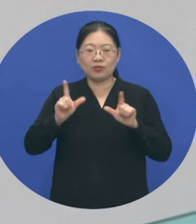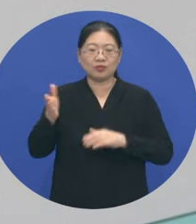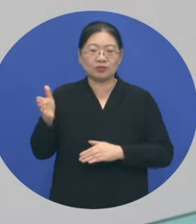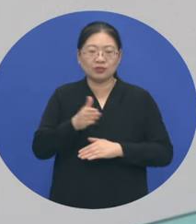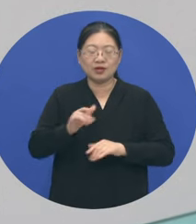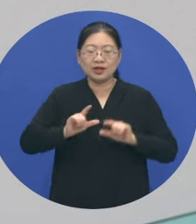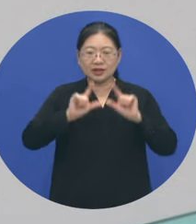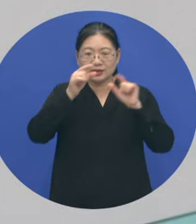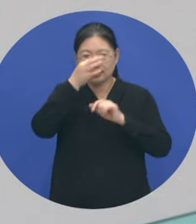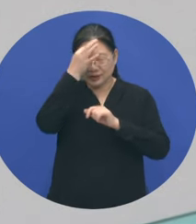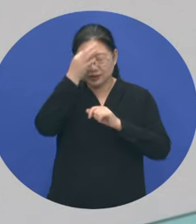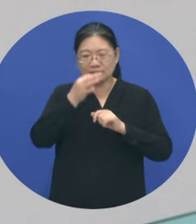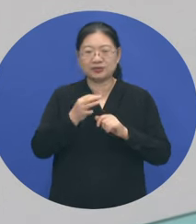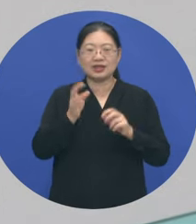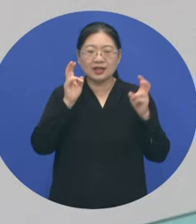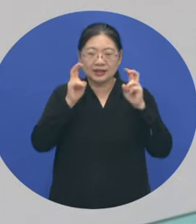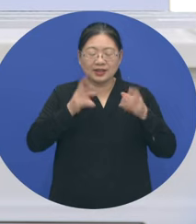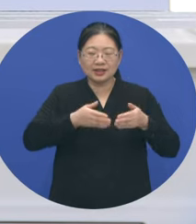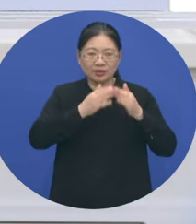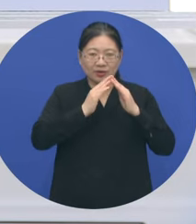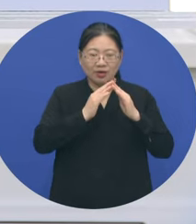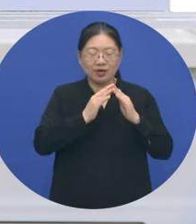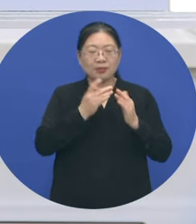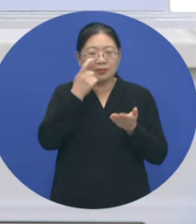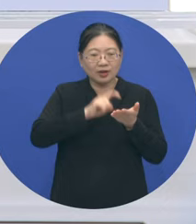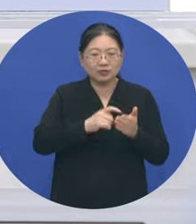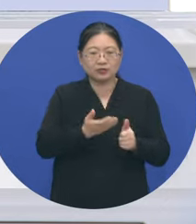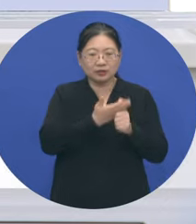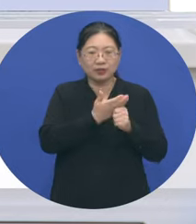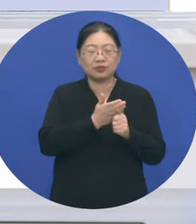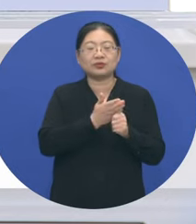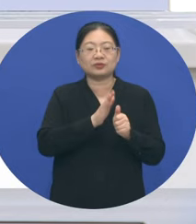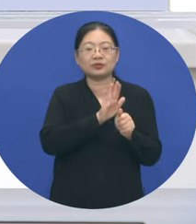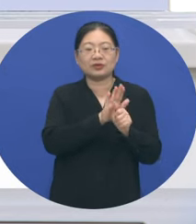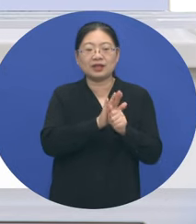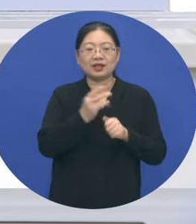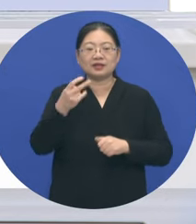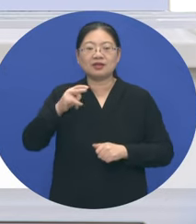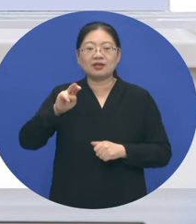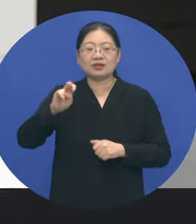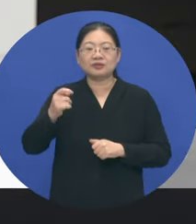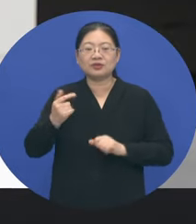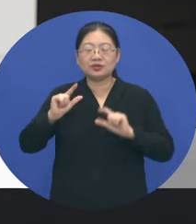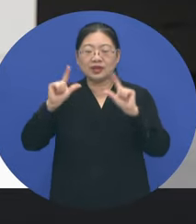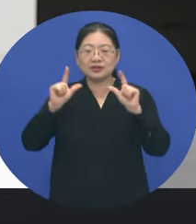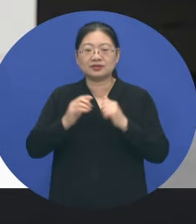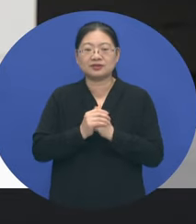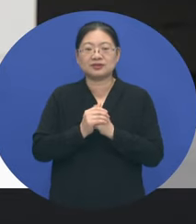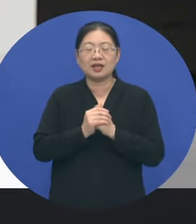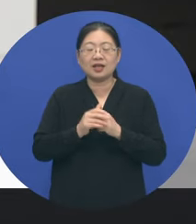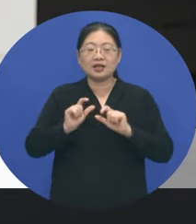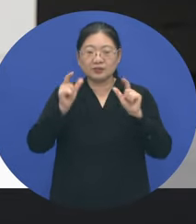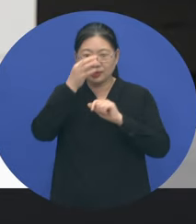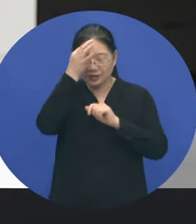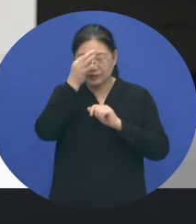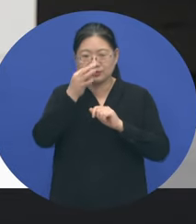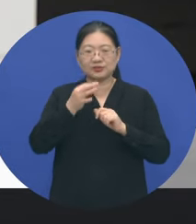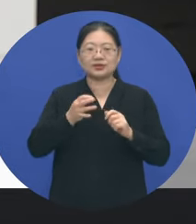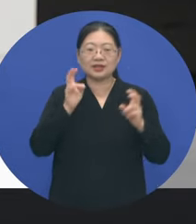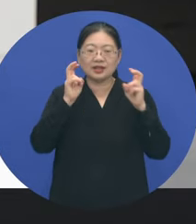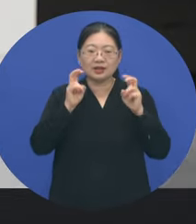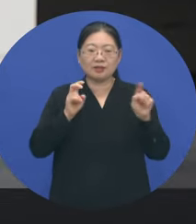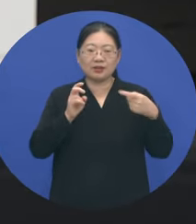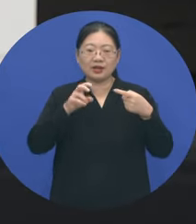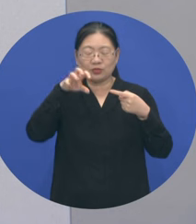올해부터 기테크 스타트업 발굴과 육성에 나섭니다 기테크 분야 우수 스타트업 곳을